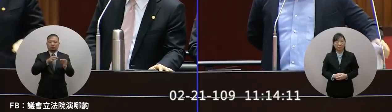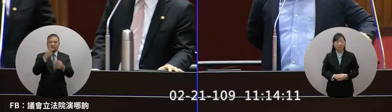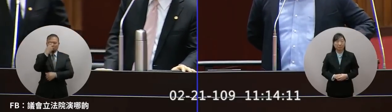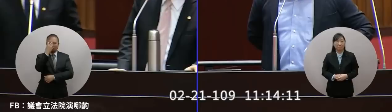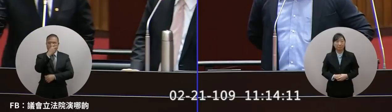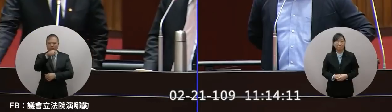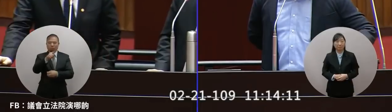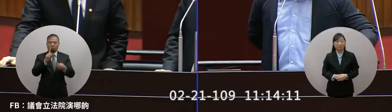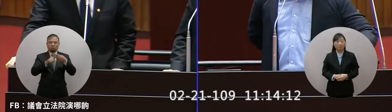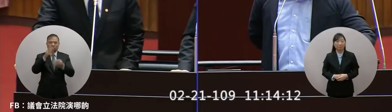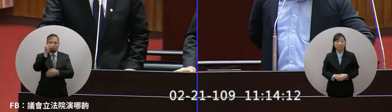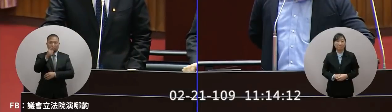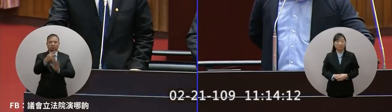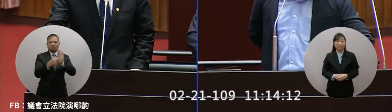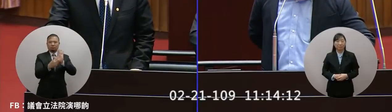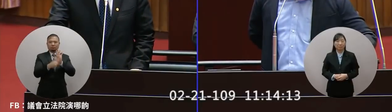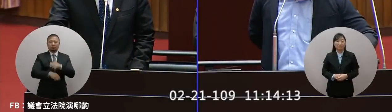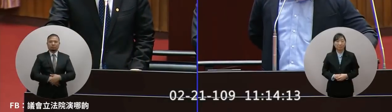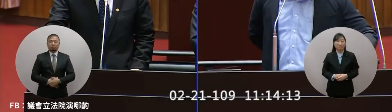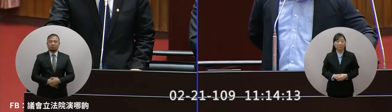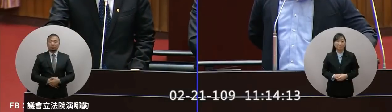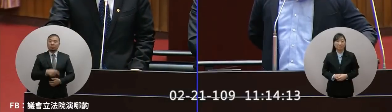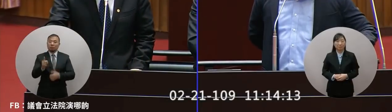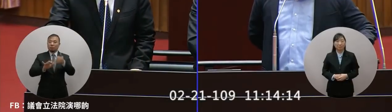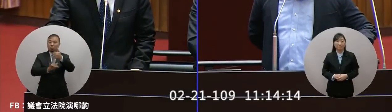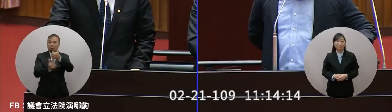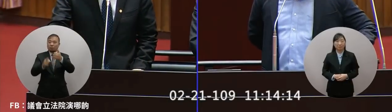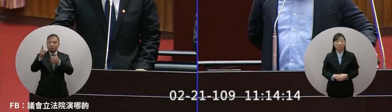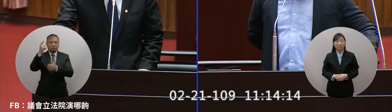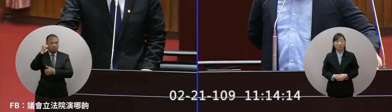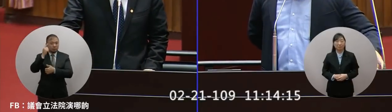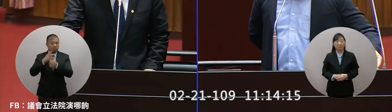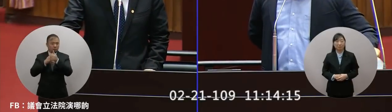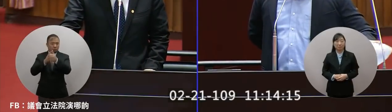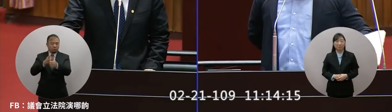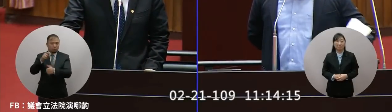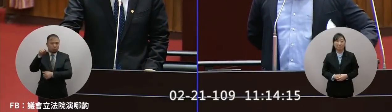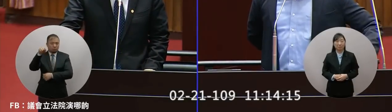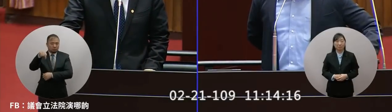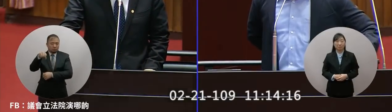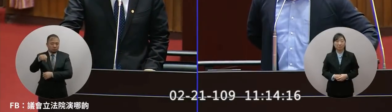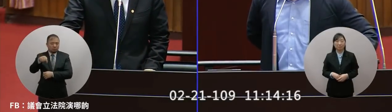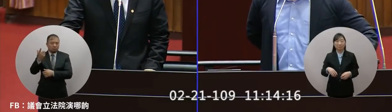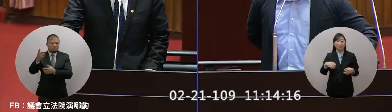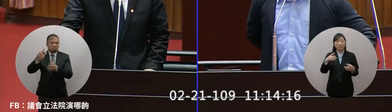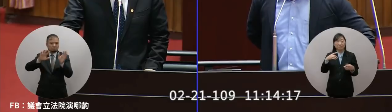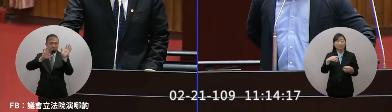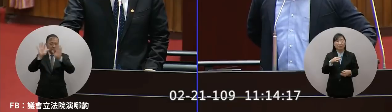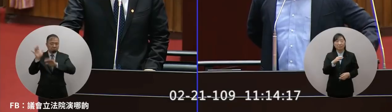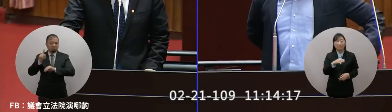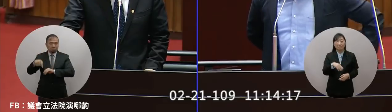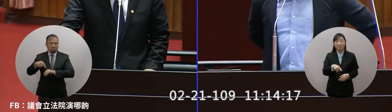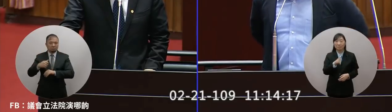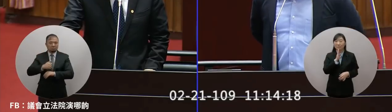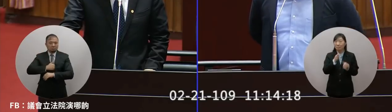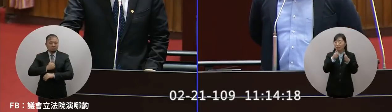所以委员要垂询的是有关这个案件的本身的案情， 没有？应该是说哈，这个案件